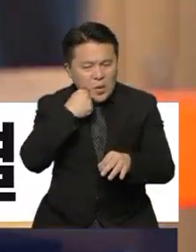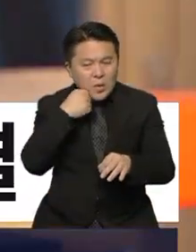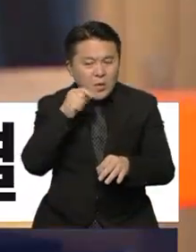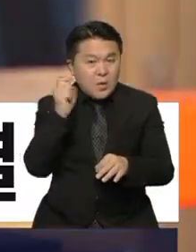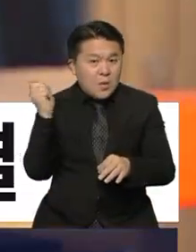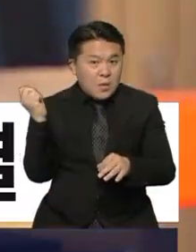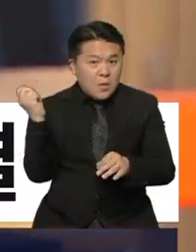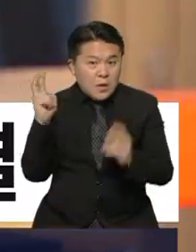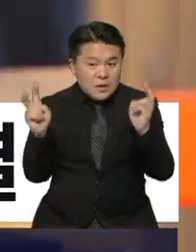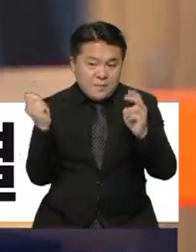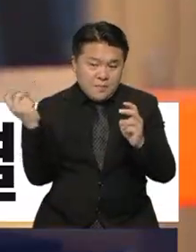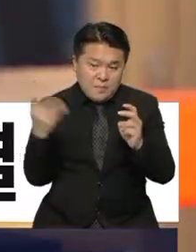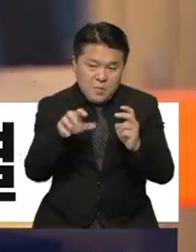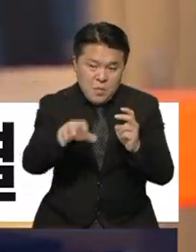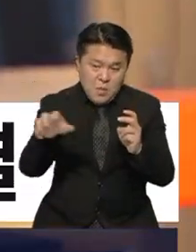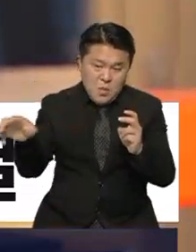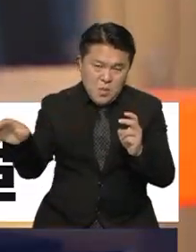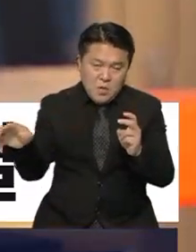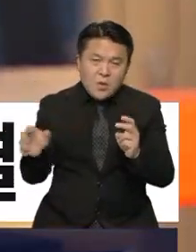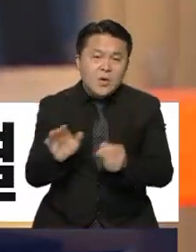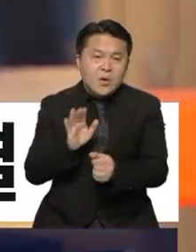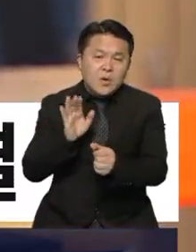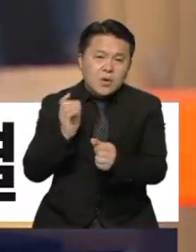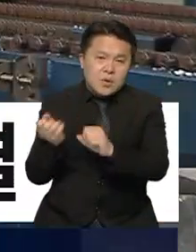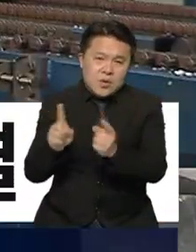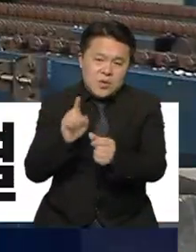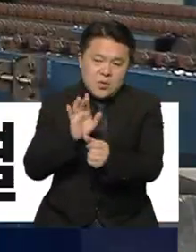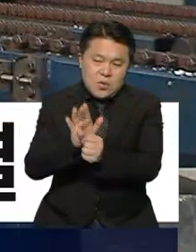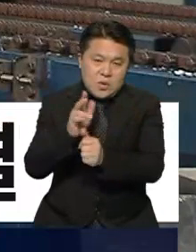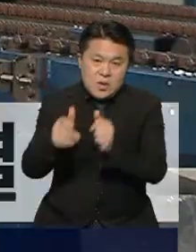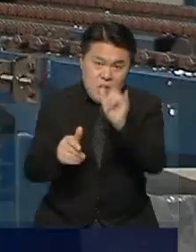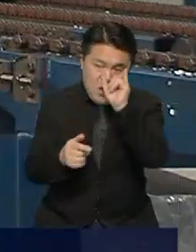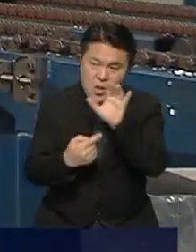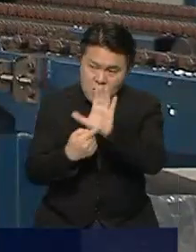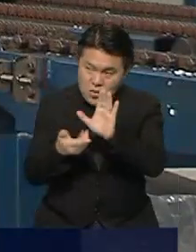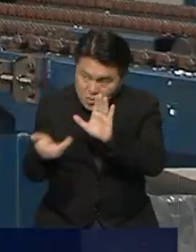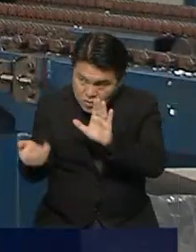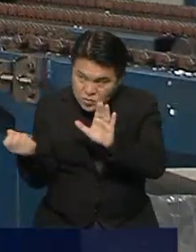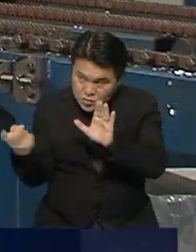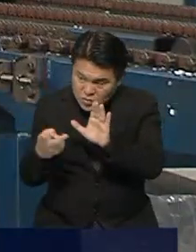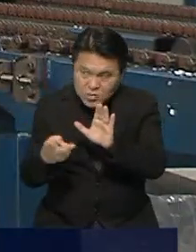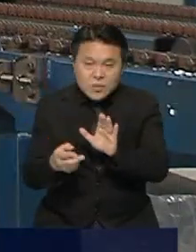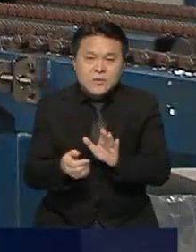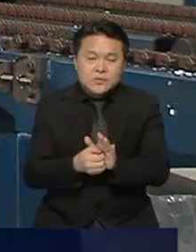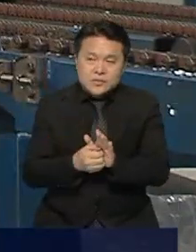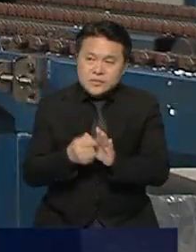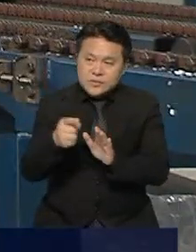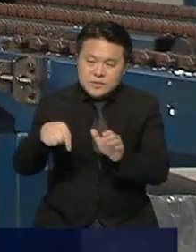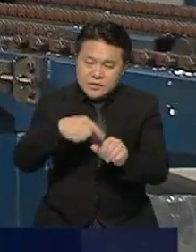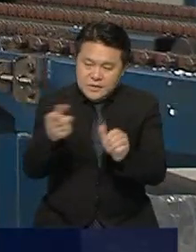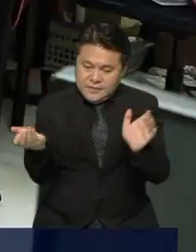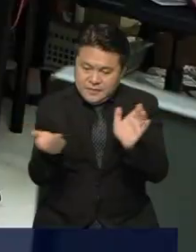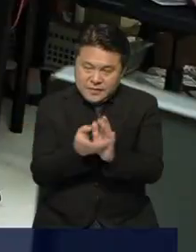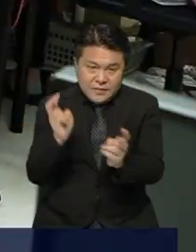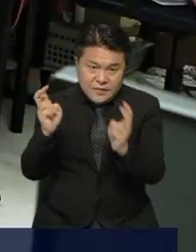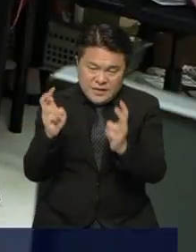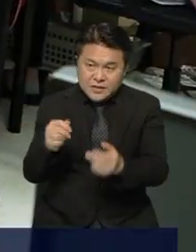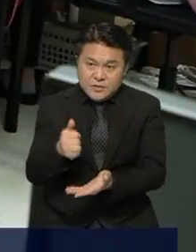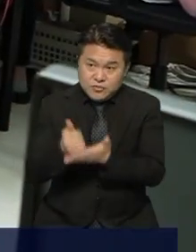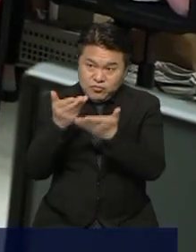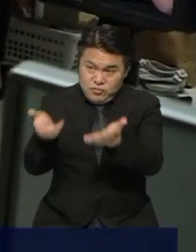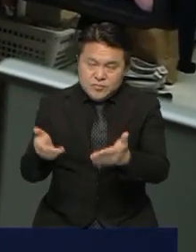판단되는 중소기업에게 중기부의 재기지원 사업을 안내합니다. 또 중기부의 지원 사업에 적합한 중소기업도